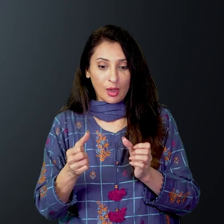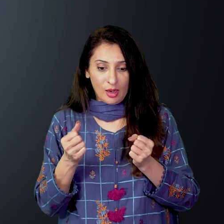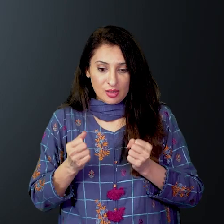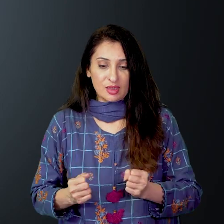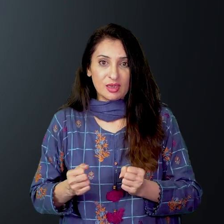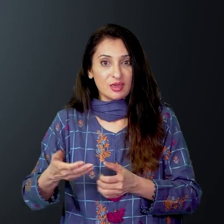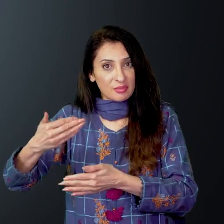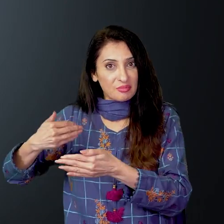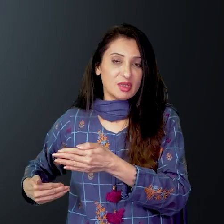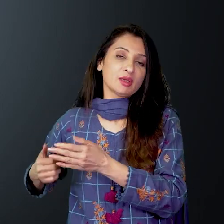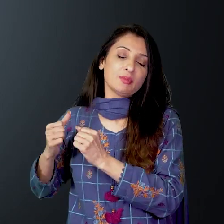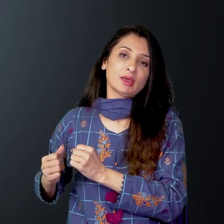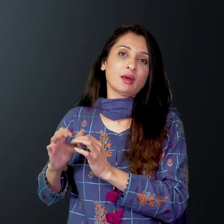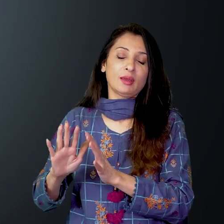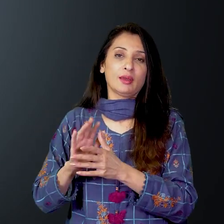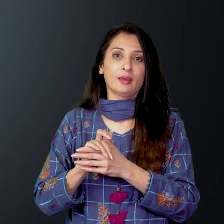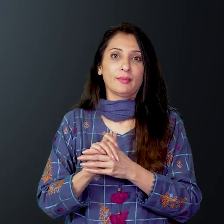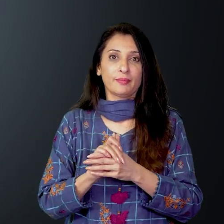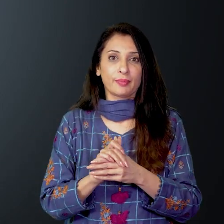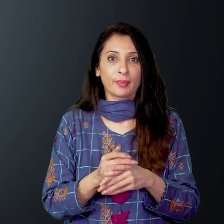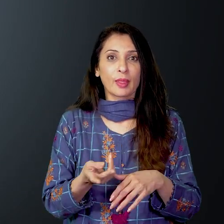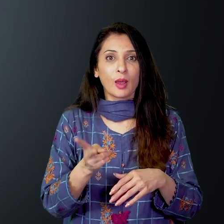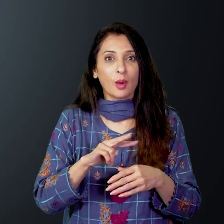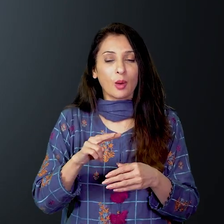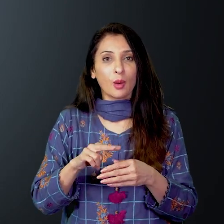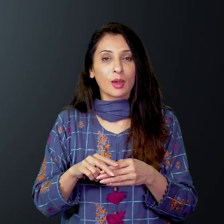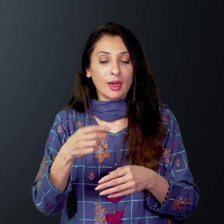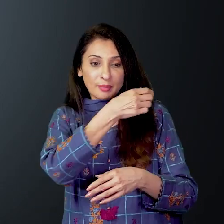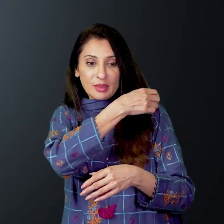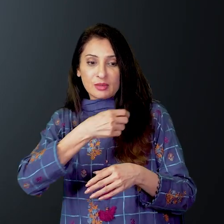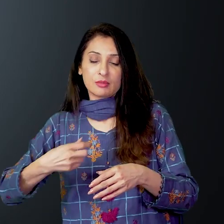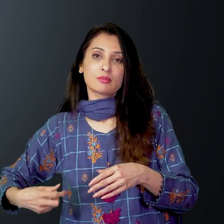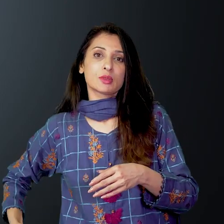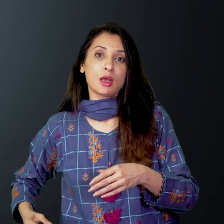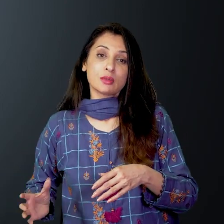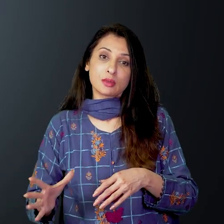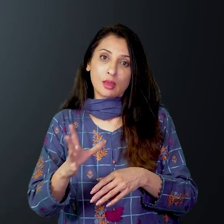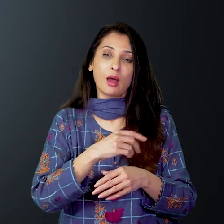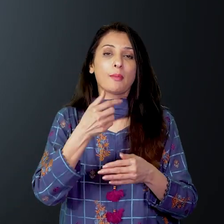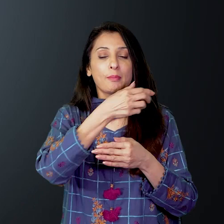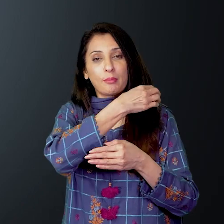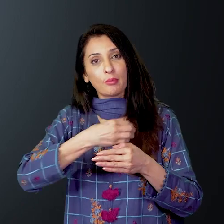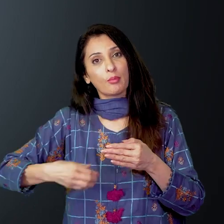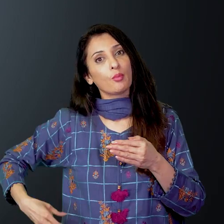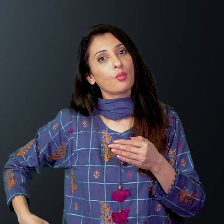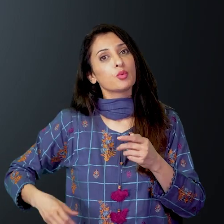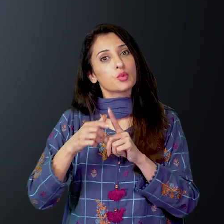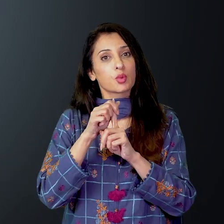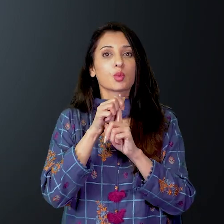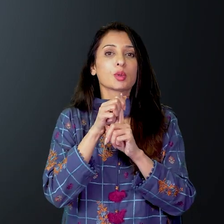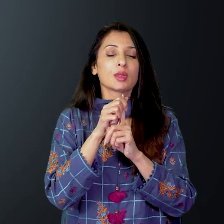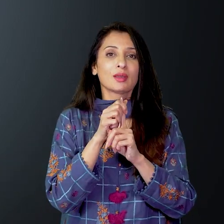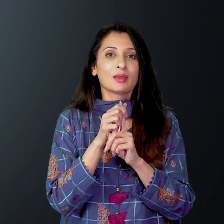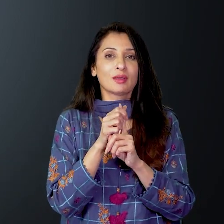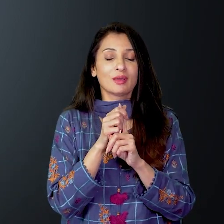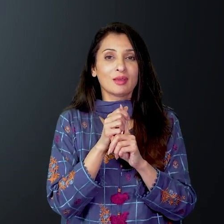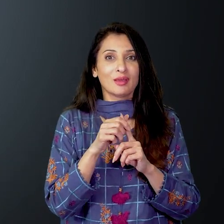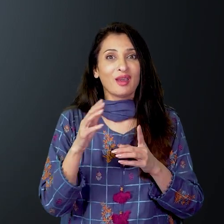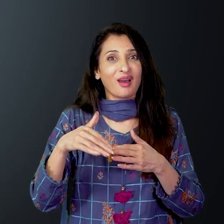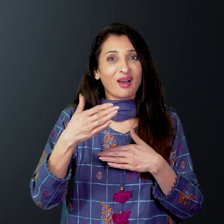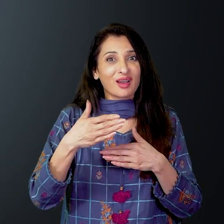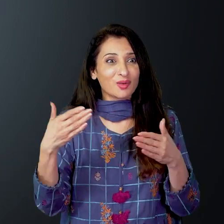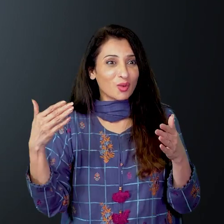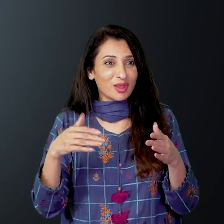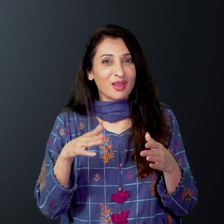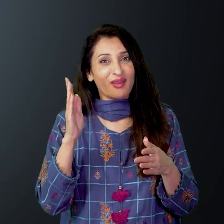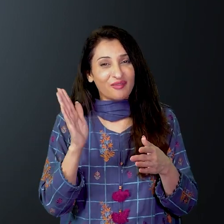उनको बूस्टर्स में डालें। पीछे बैठने वाले लोग भी अपनी कार सीट्स और कार बेल्ट्स का इस्तेमाल करें, बिकॉज़ ये आपकी सेफ्टी है। अल्लाह ना करे कल